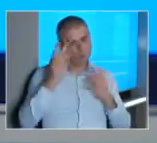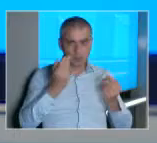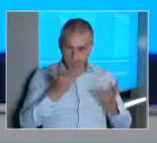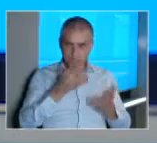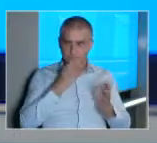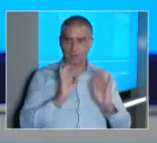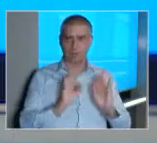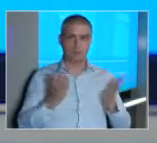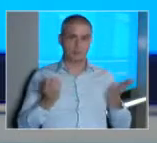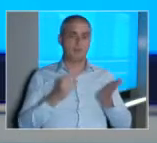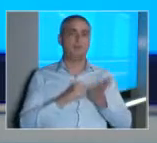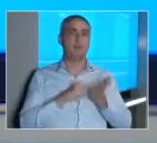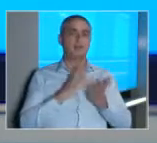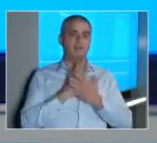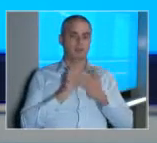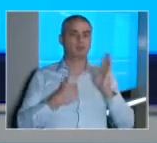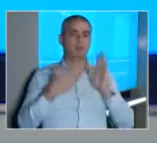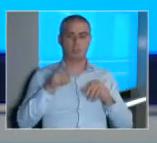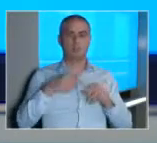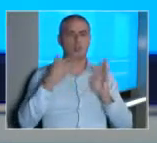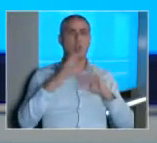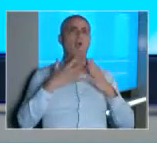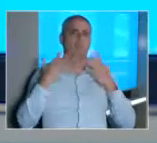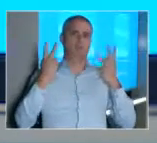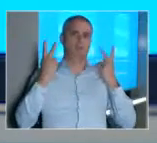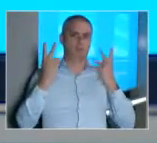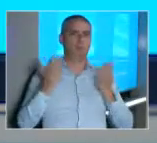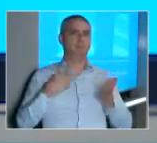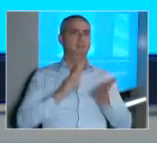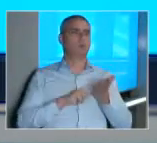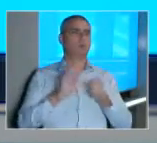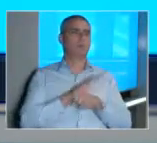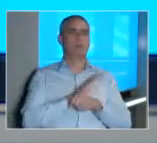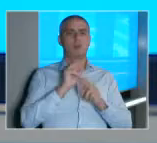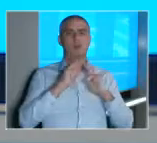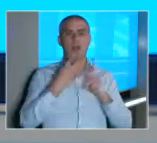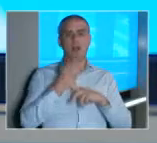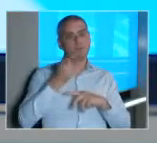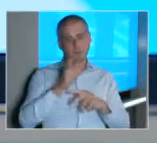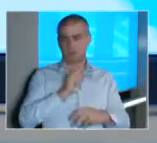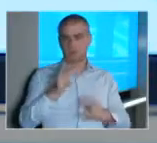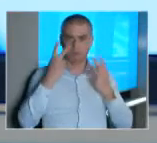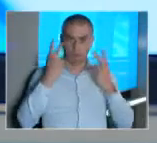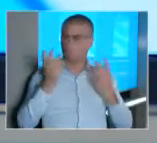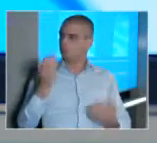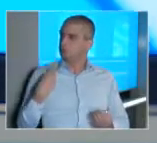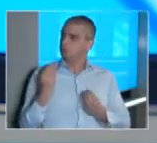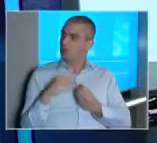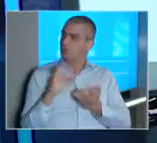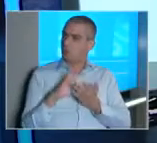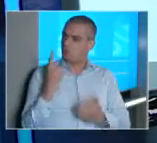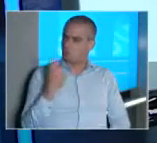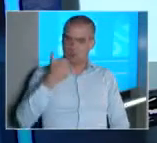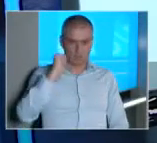הזה לגיטימי, ולכן כבר יש רוב בכנסת משמעותי לזכויות מלאות לקהילת הלהט"ב. זה הנושא המשמעותי. כן, אני רוצה לקרוא עוד נקודה אחת. תראה,